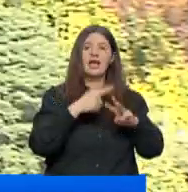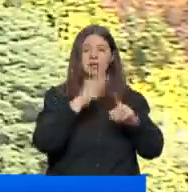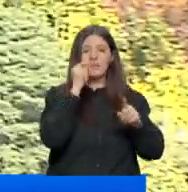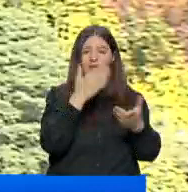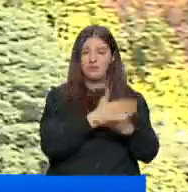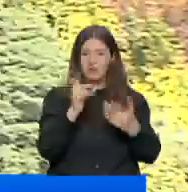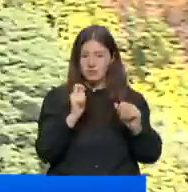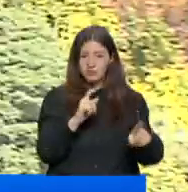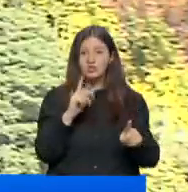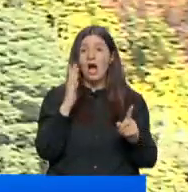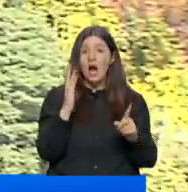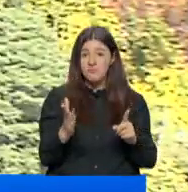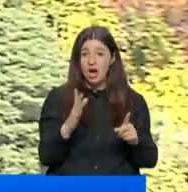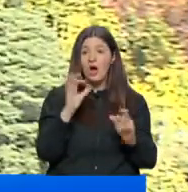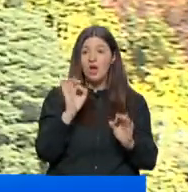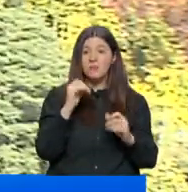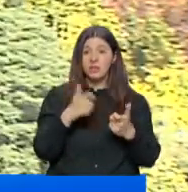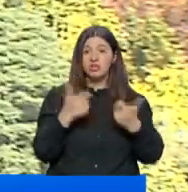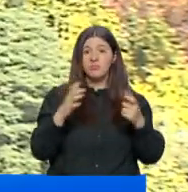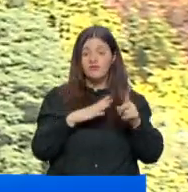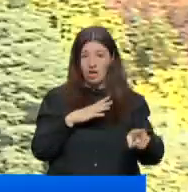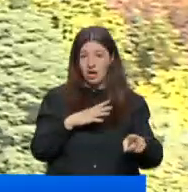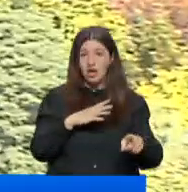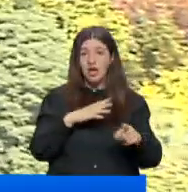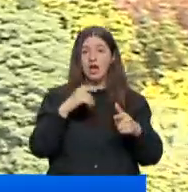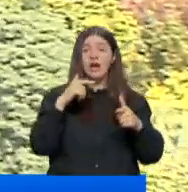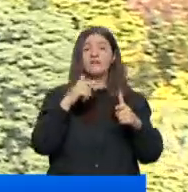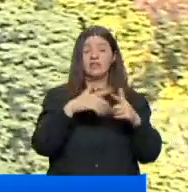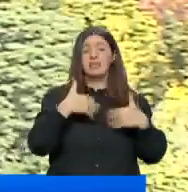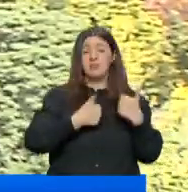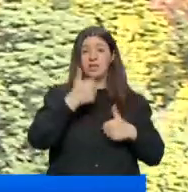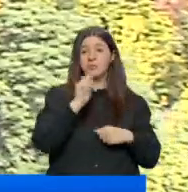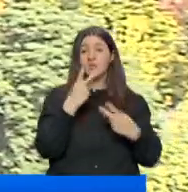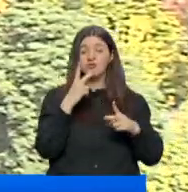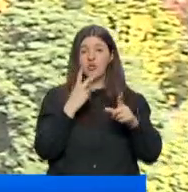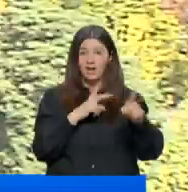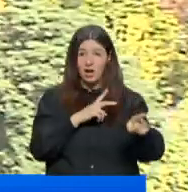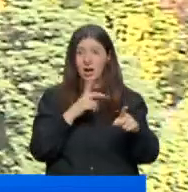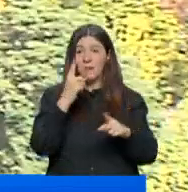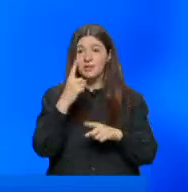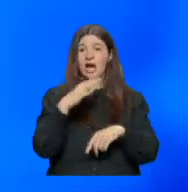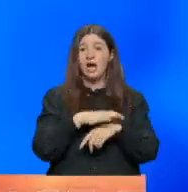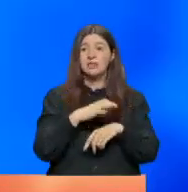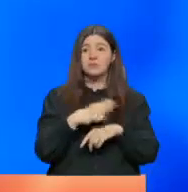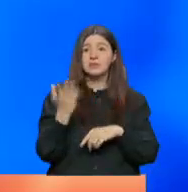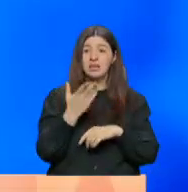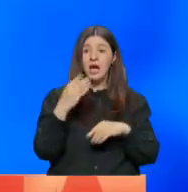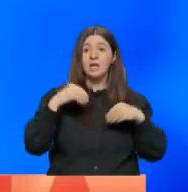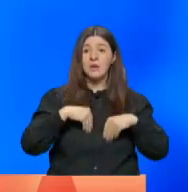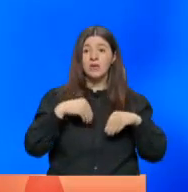Baş'la devam edeceğiz. Ancak önemli bir gelişme. Fahrettin Koca tarafından yapılmış bir açıklama. Bir hastamızda